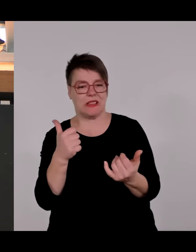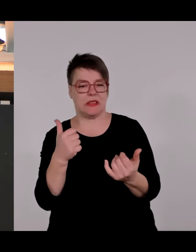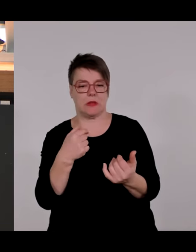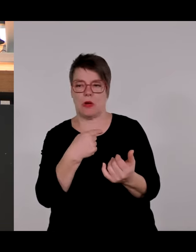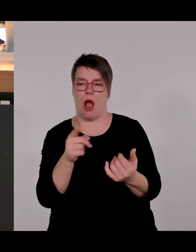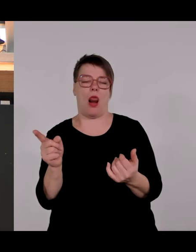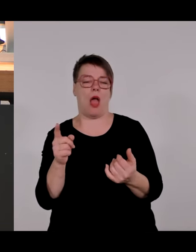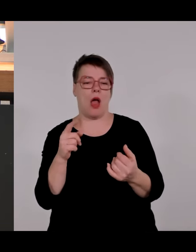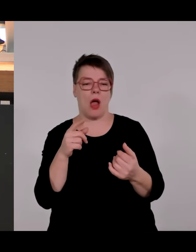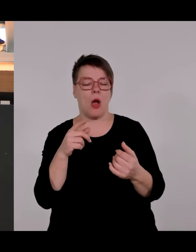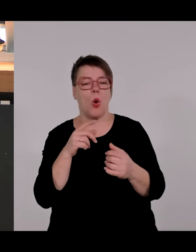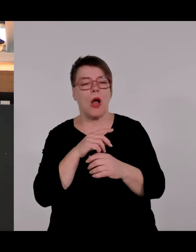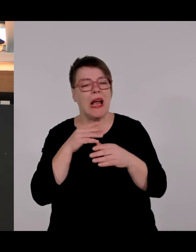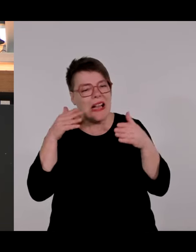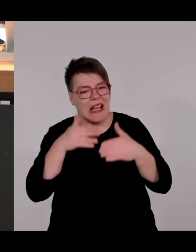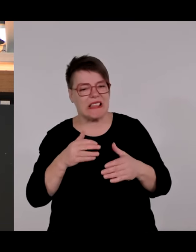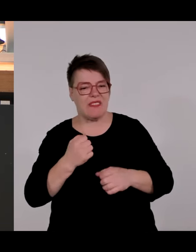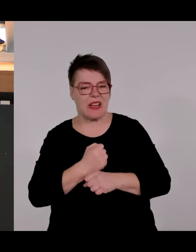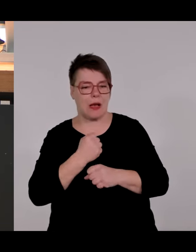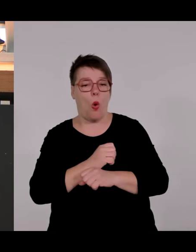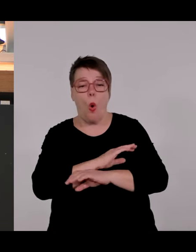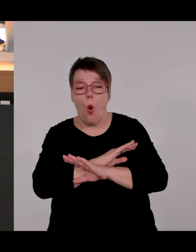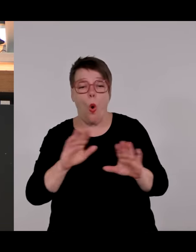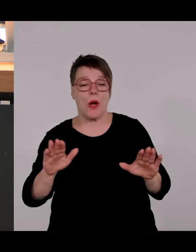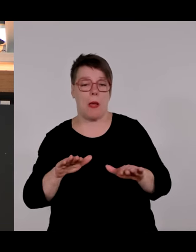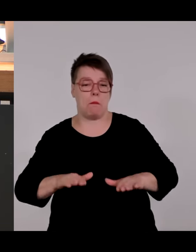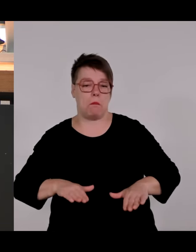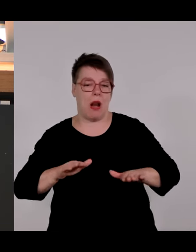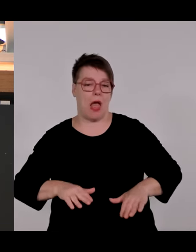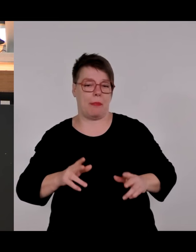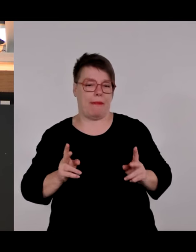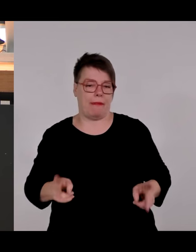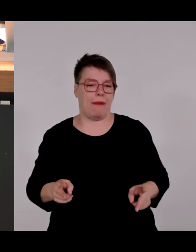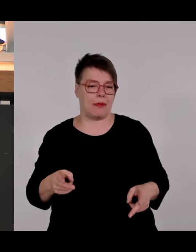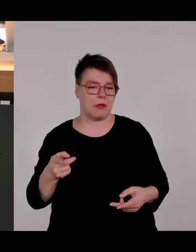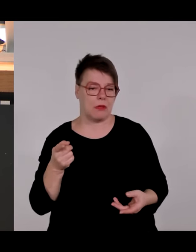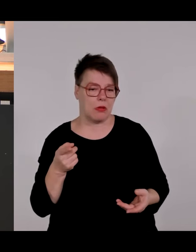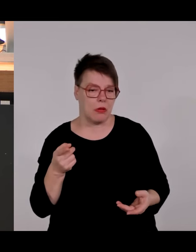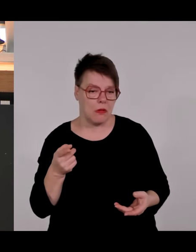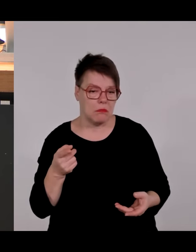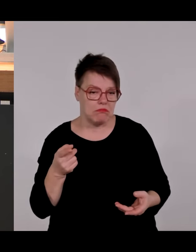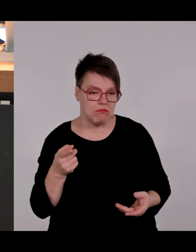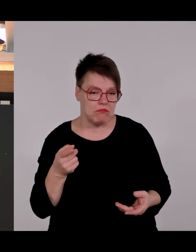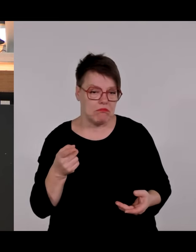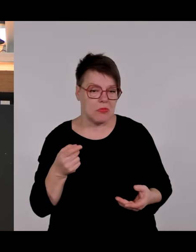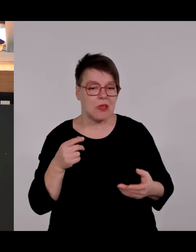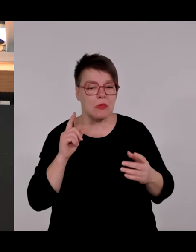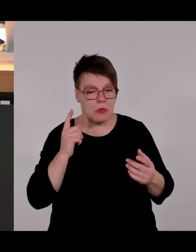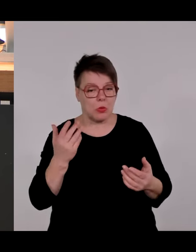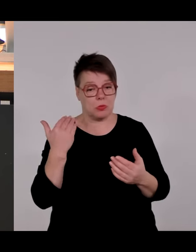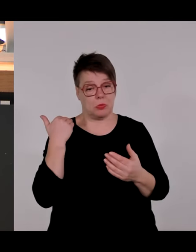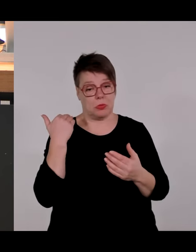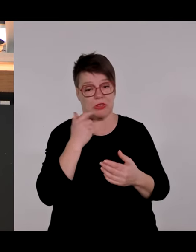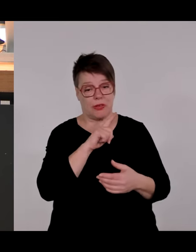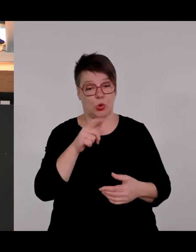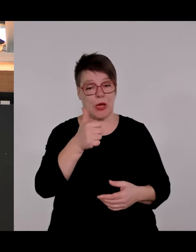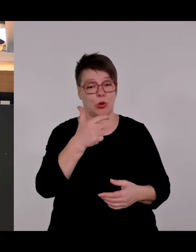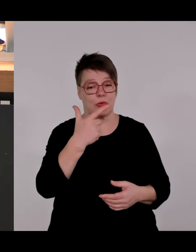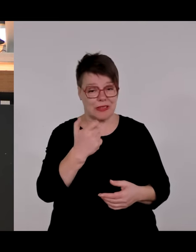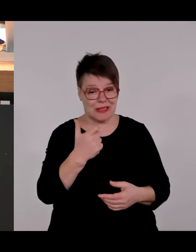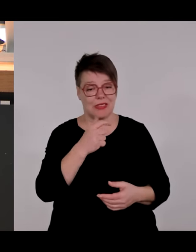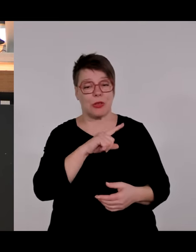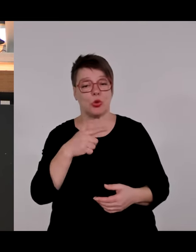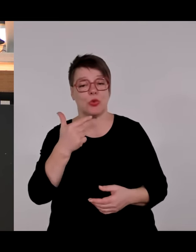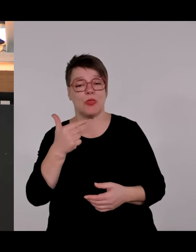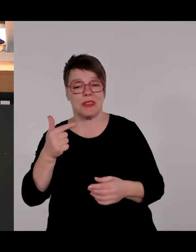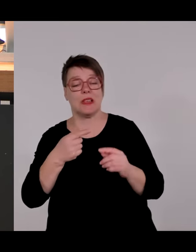Wir reden von Tätern, die keinerlei Bleibeperspektive haben. Diese Täter dürften gar nicht mehr im Land Berlin sein, sie